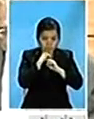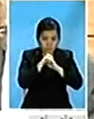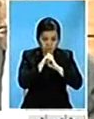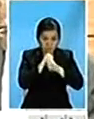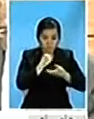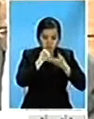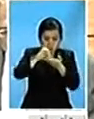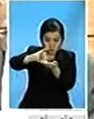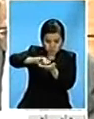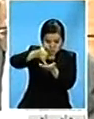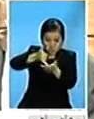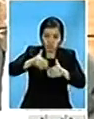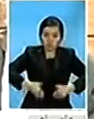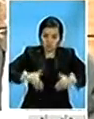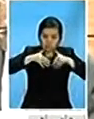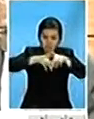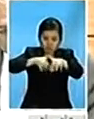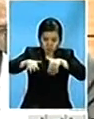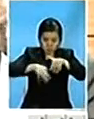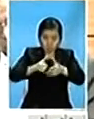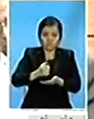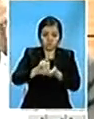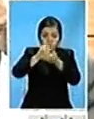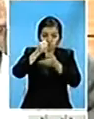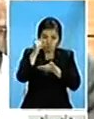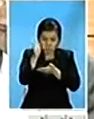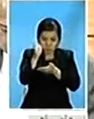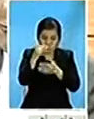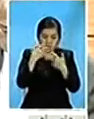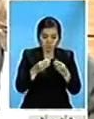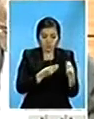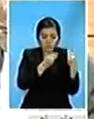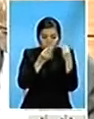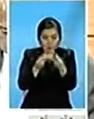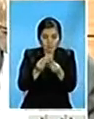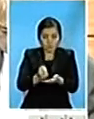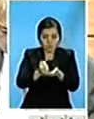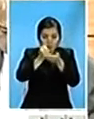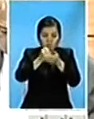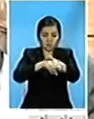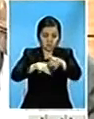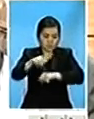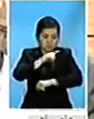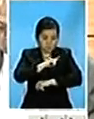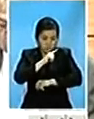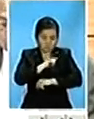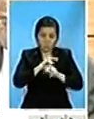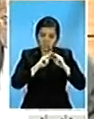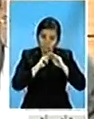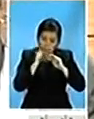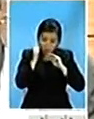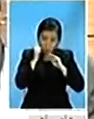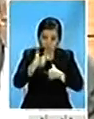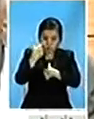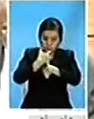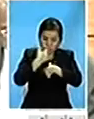วยตัวเองได้มากขึ้นช่วยพี่น้องประชาชนให้สามารถที่จะรับผิดชอบต่อตัวเองรับผิดชอบต่อครอบ